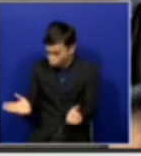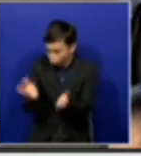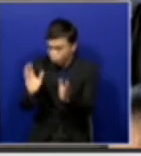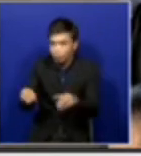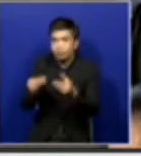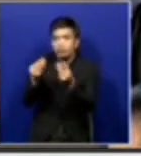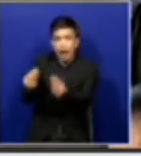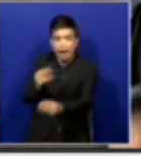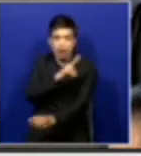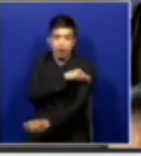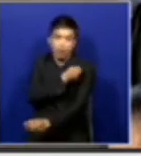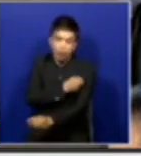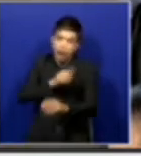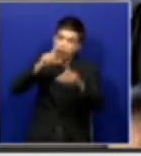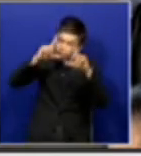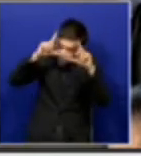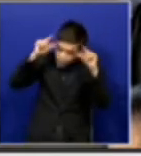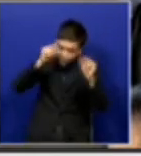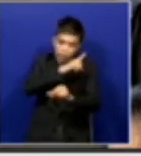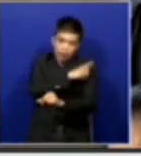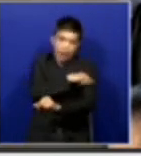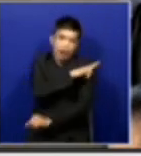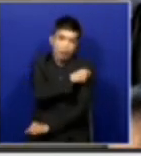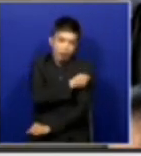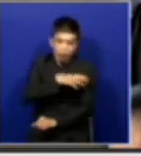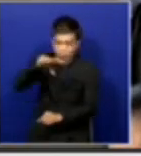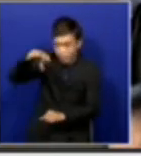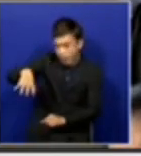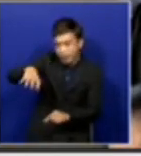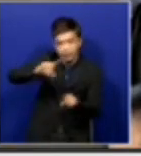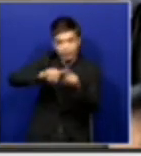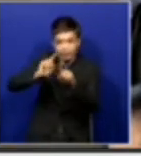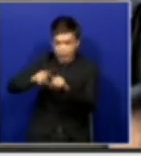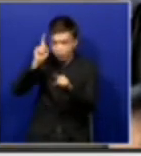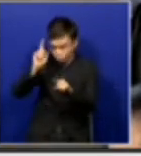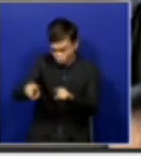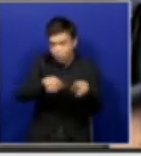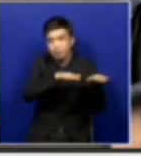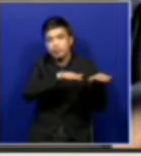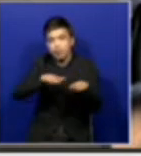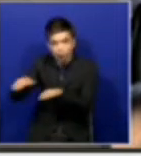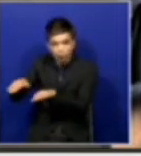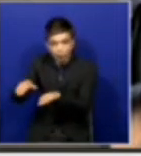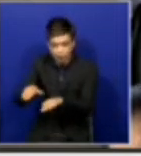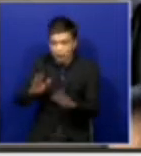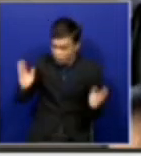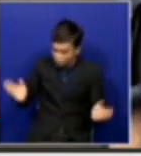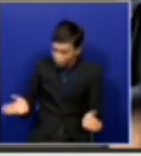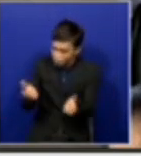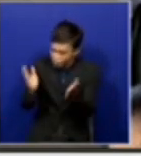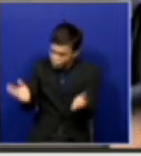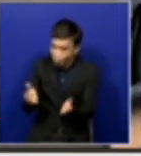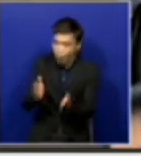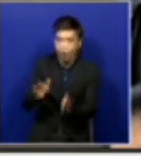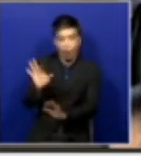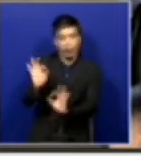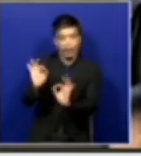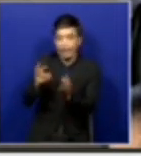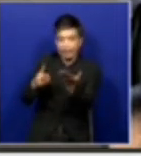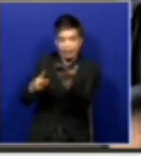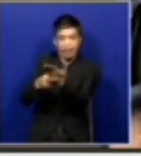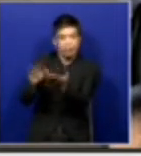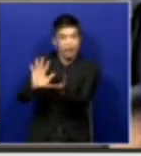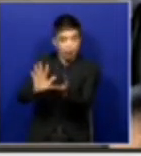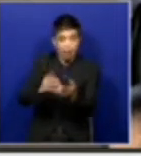ำลังใจหมอให้กำลังใจดูแลโรงพยาบาลให้มีความพร้อมแทนที่ท่านจะยกเว้นกระทรวงสาธารณสุขท่านก็ตัดเหมือนกระสุ